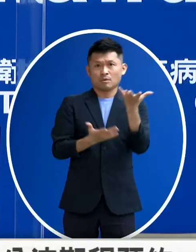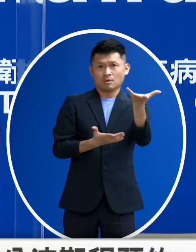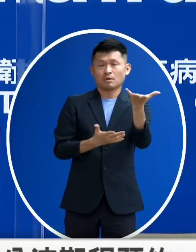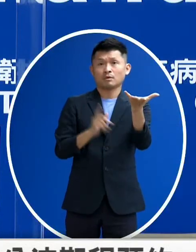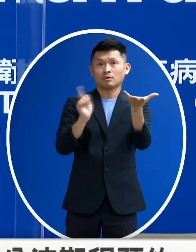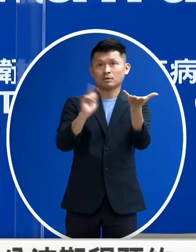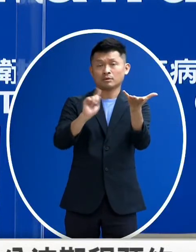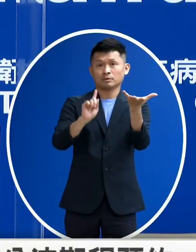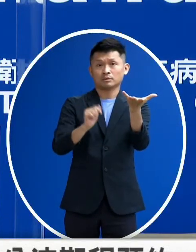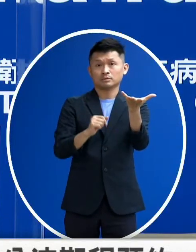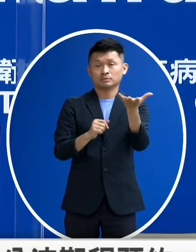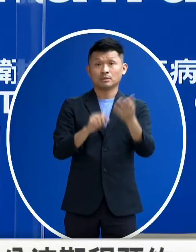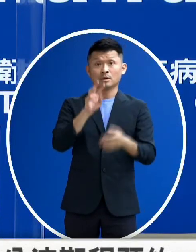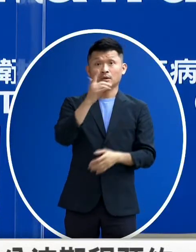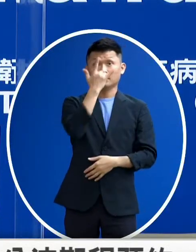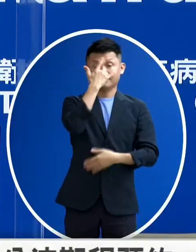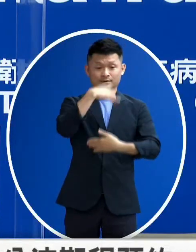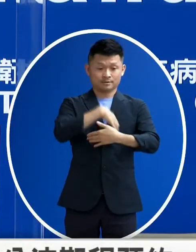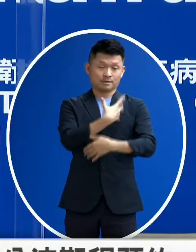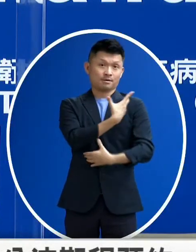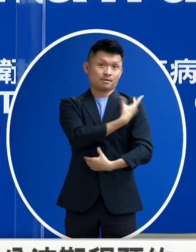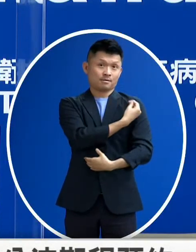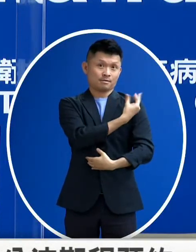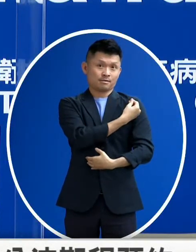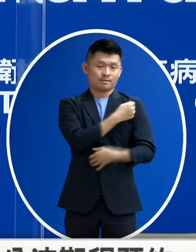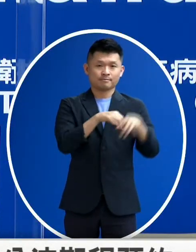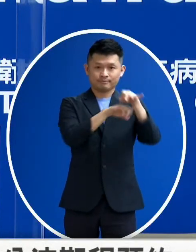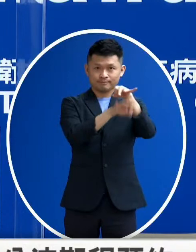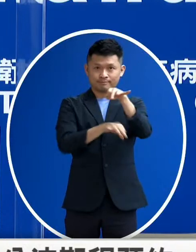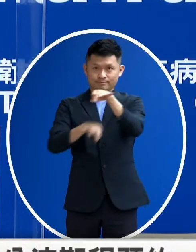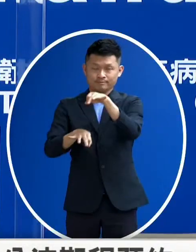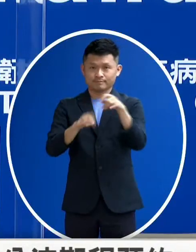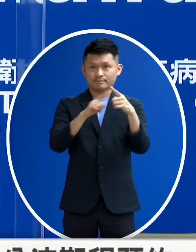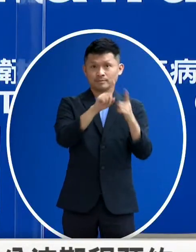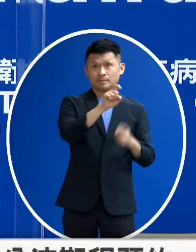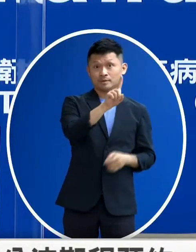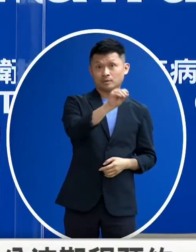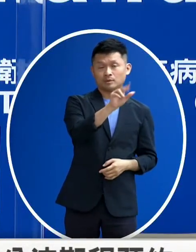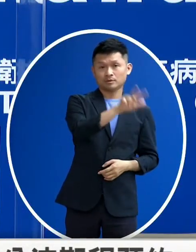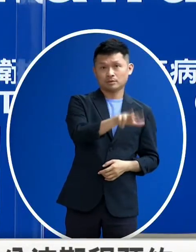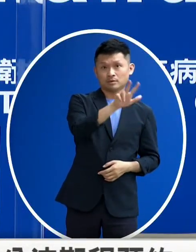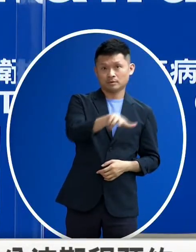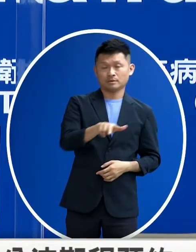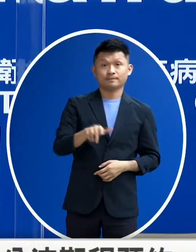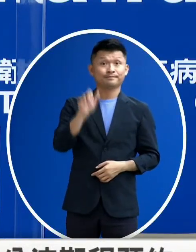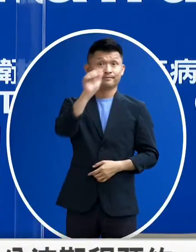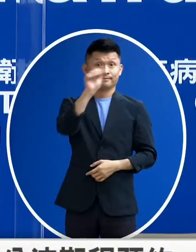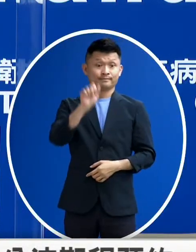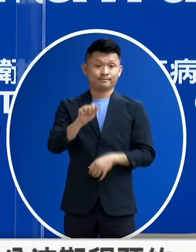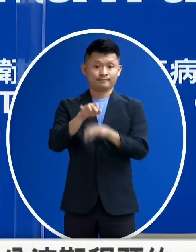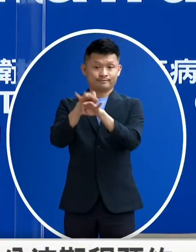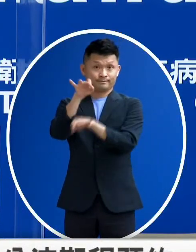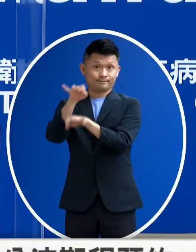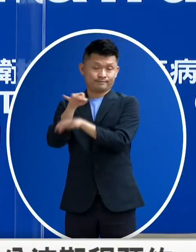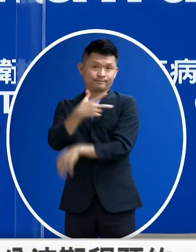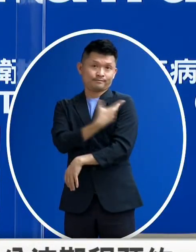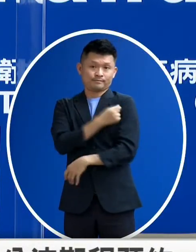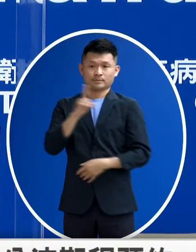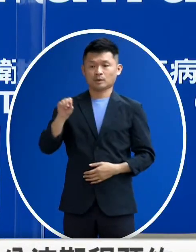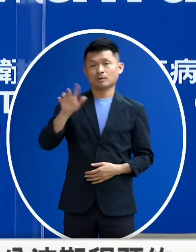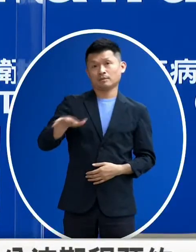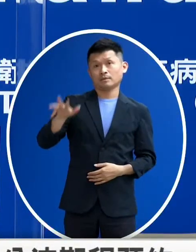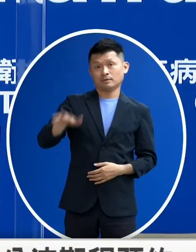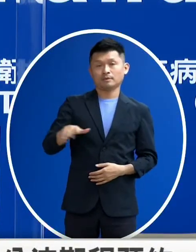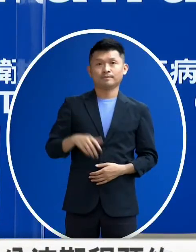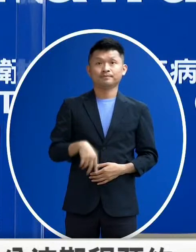宗就是莫德纳、哦、莫德纳是造册接种117000，那 AD 也是造册接种是